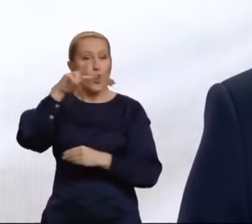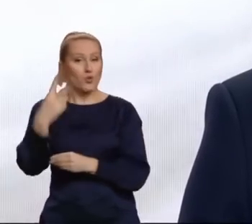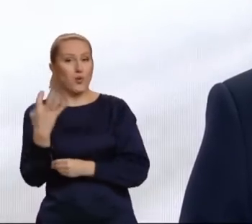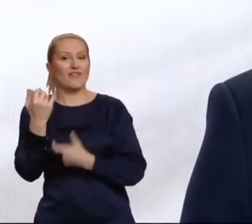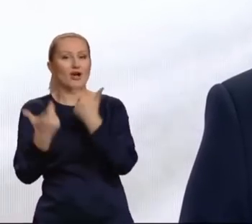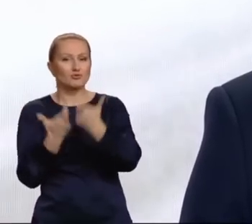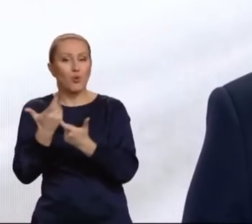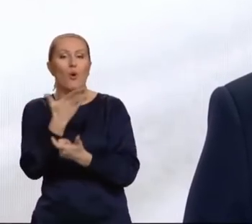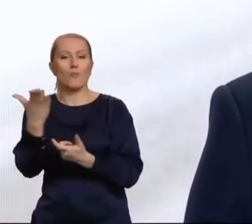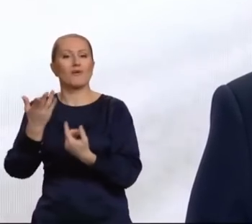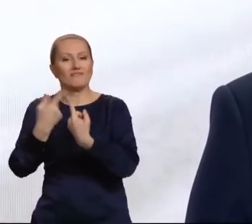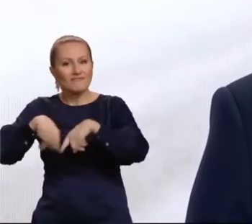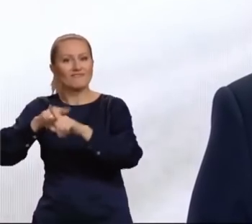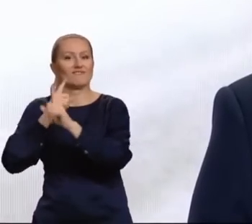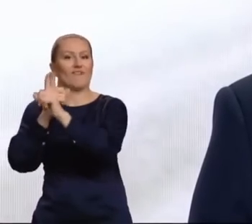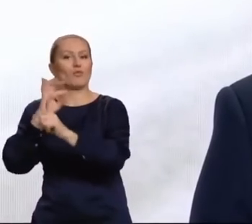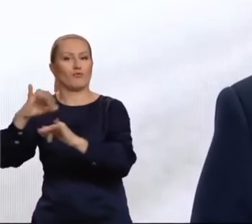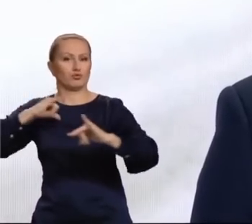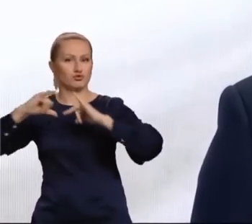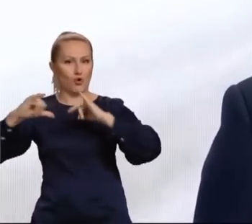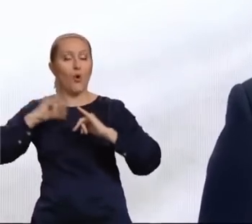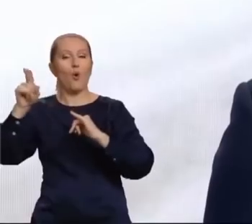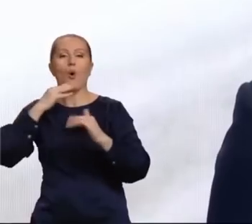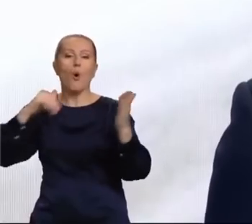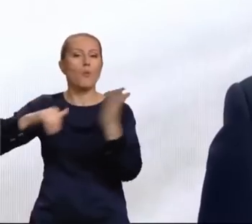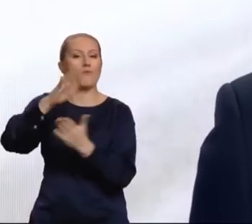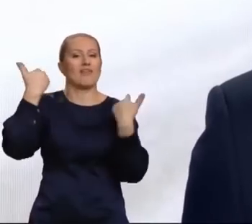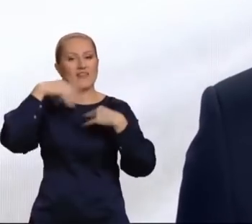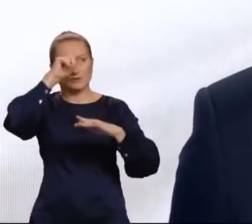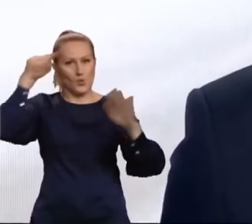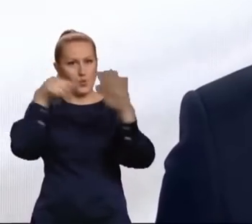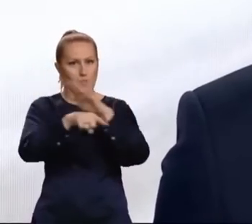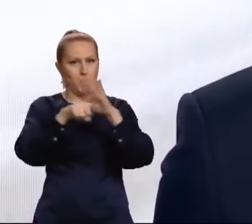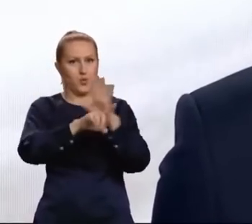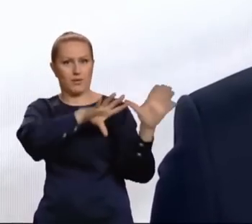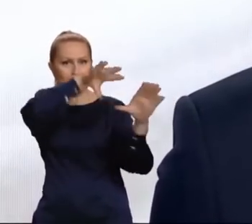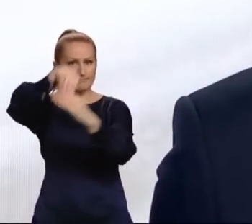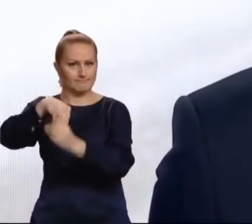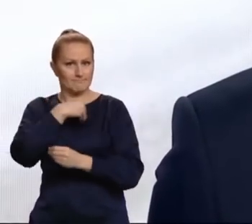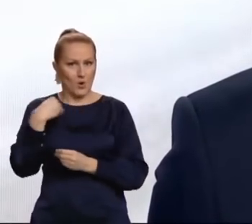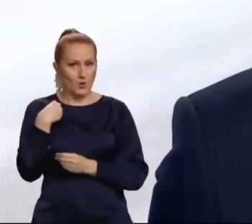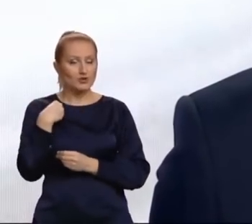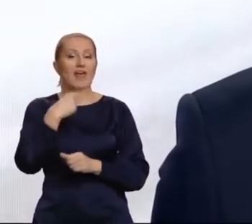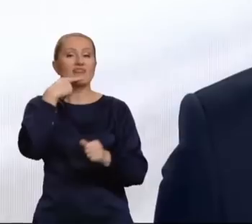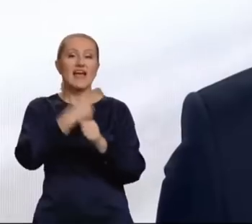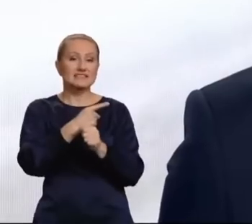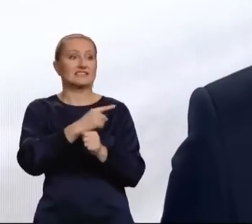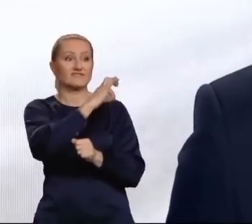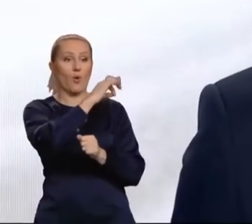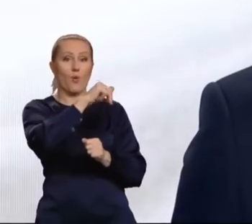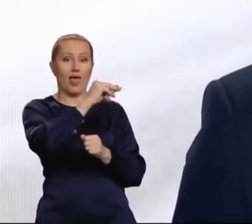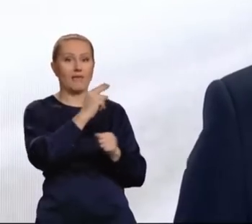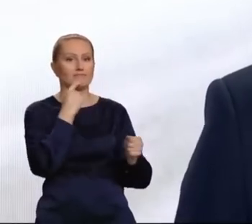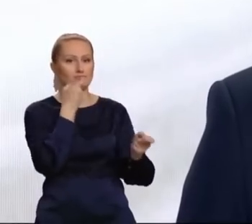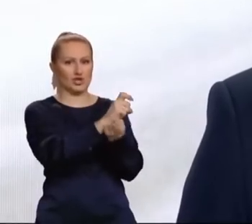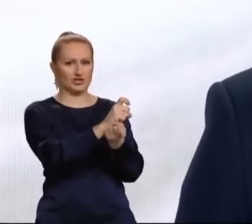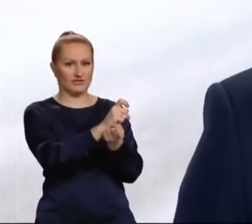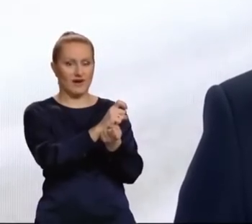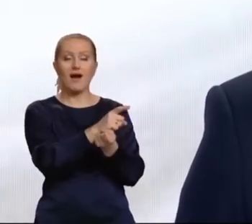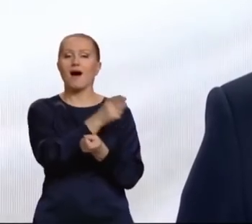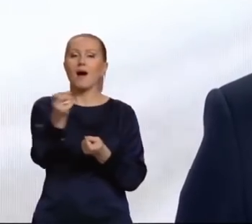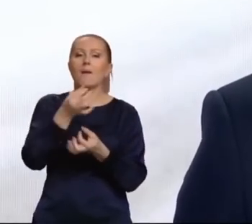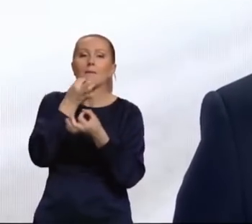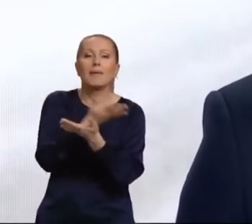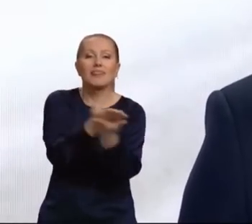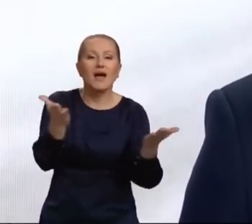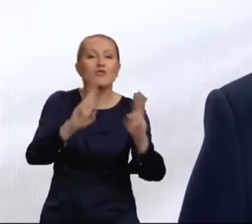przez obóz rządzący, który odrzuca sprowadzanie do Polski nielegalnych imigrantów. Decyzją bezpartyjni to PiS? Unii Europejskiej. Pytanie. Nie, PO